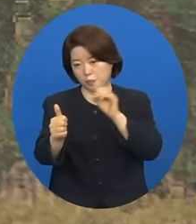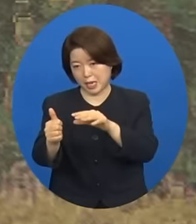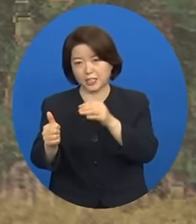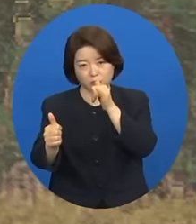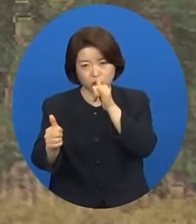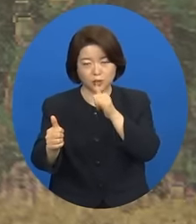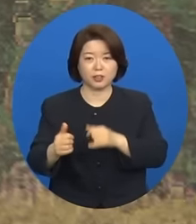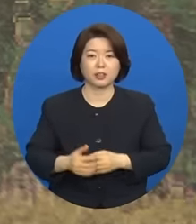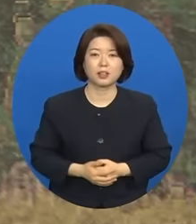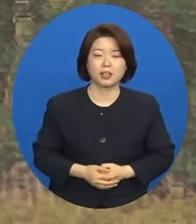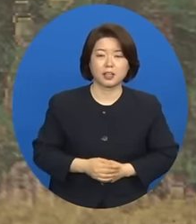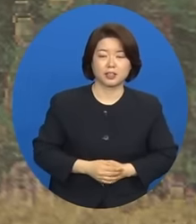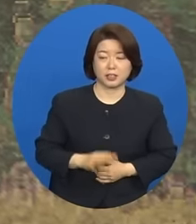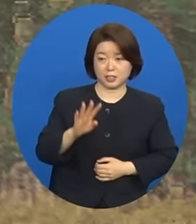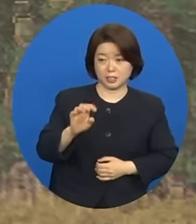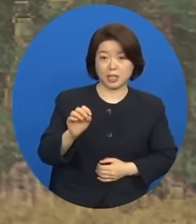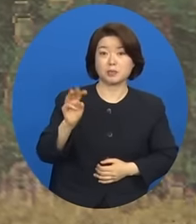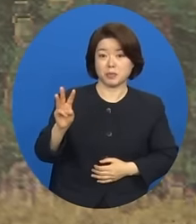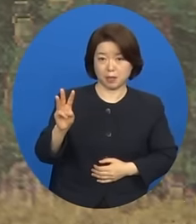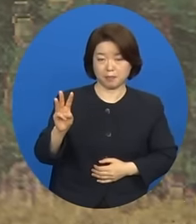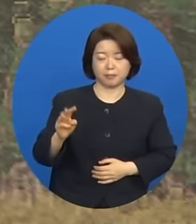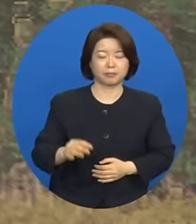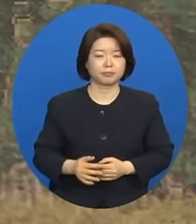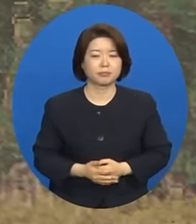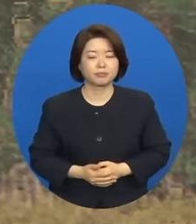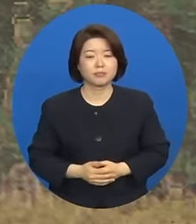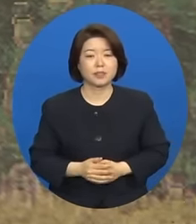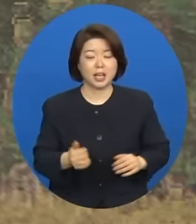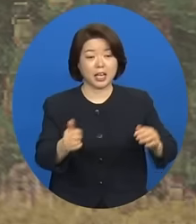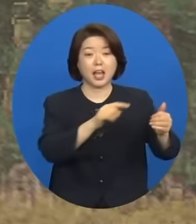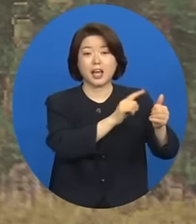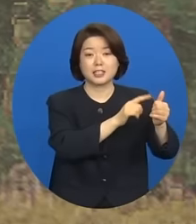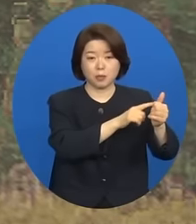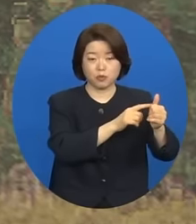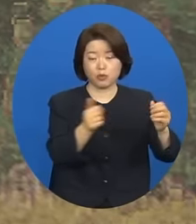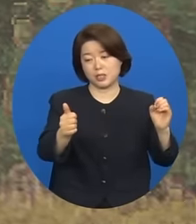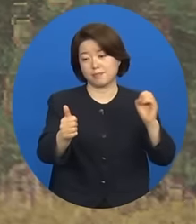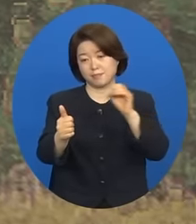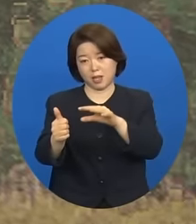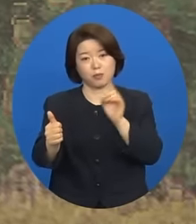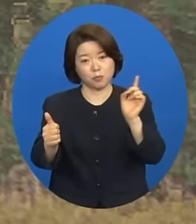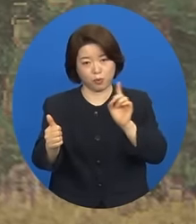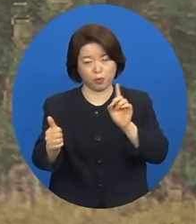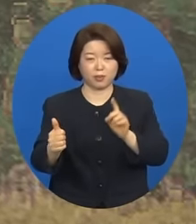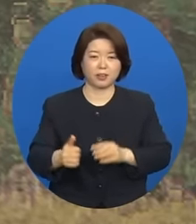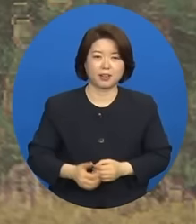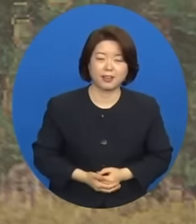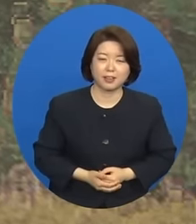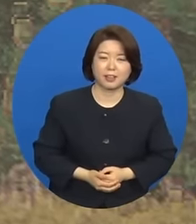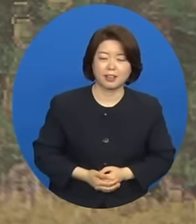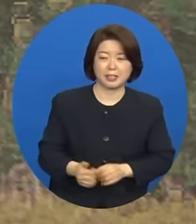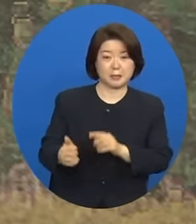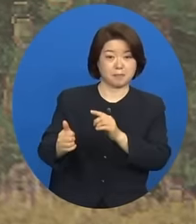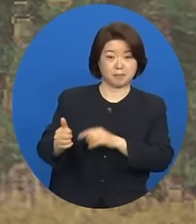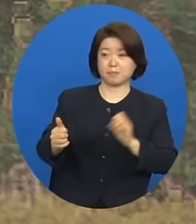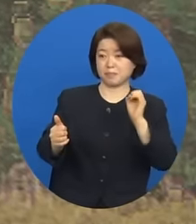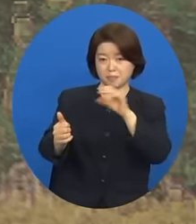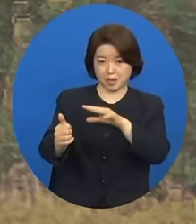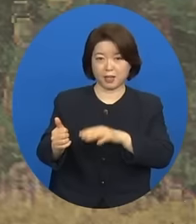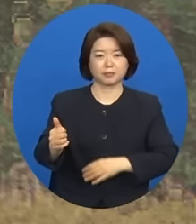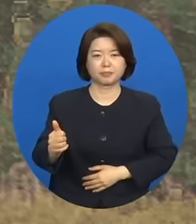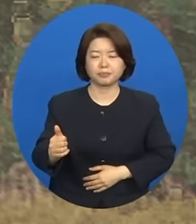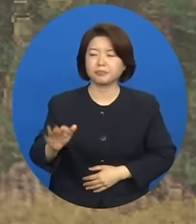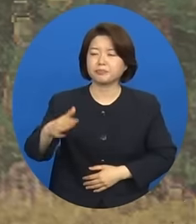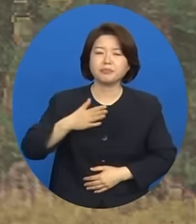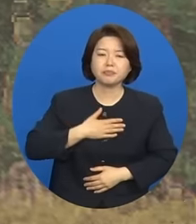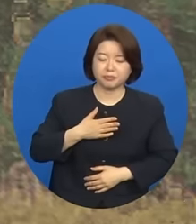보시면 그게 43절이에요. 근데 라반이 뭐라고 하는지 한번 잘 보시기 바래요. 자, 이렇게 되어 있습니다. 라반이 야곱에게 대답하여 이르되